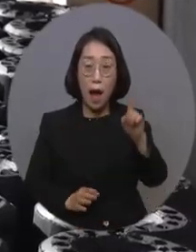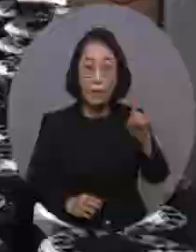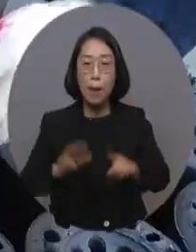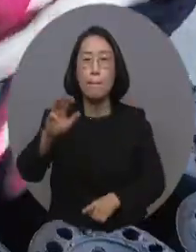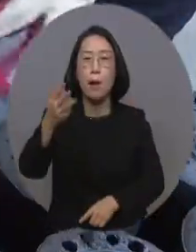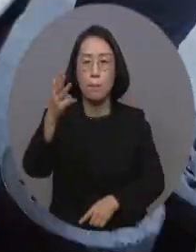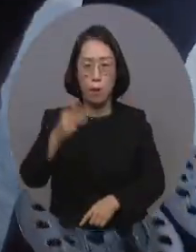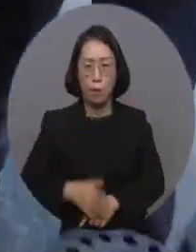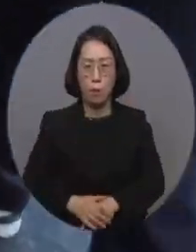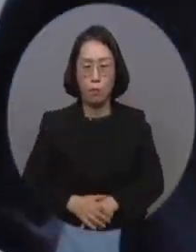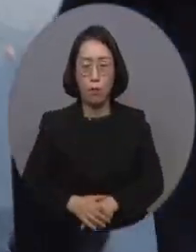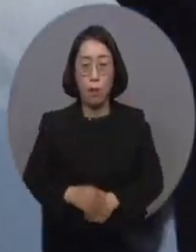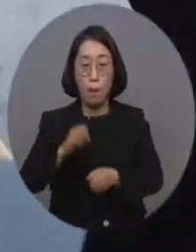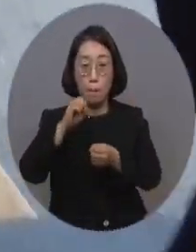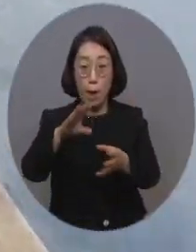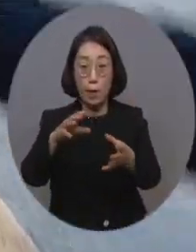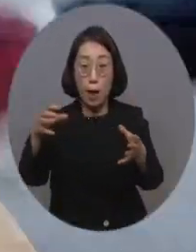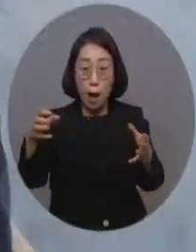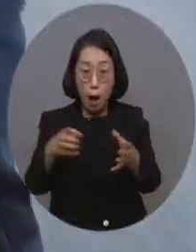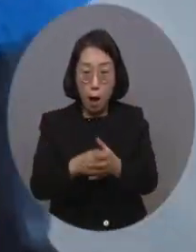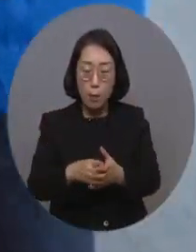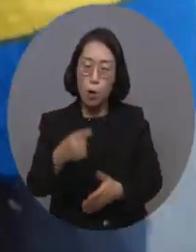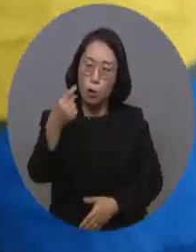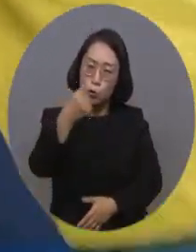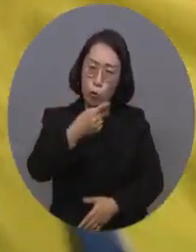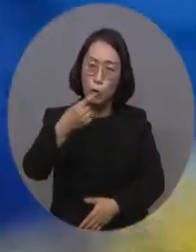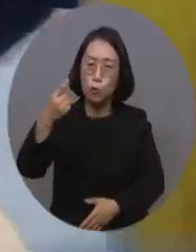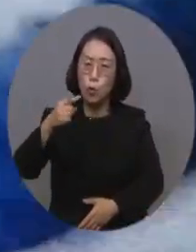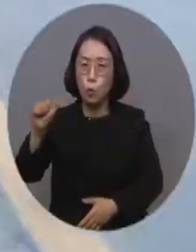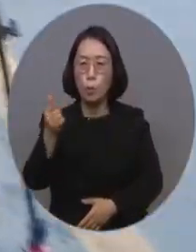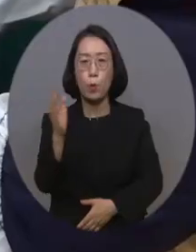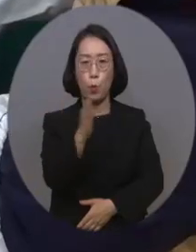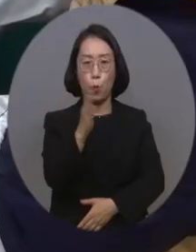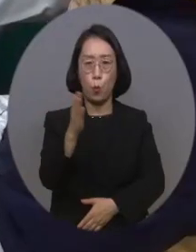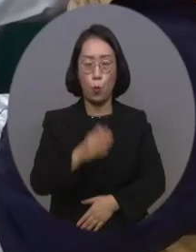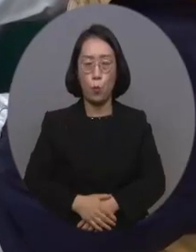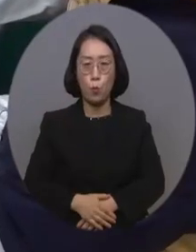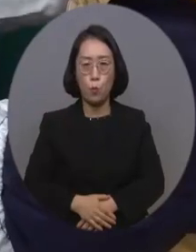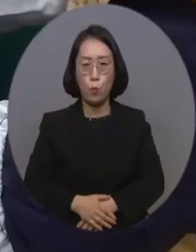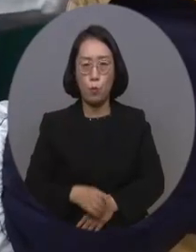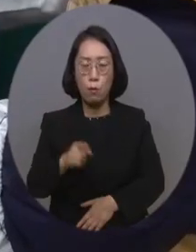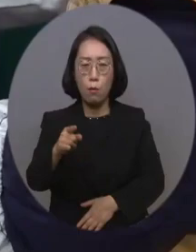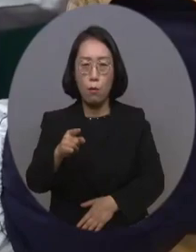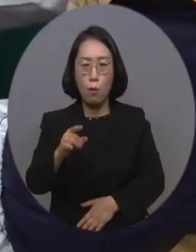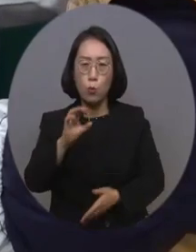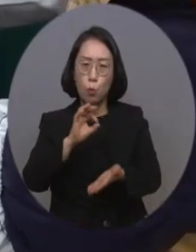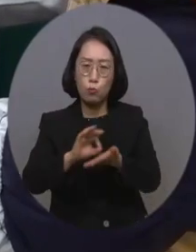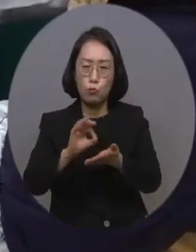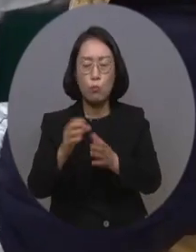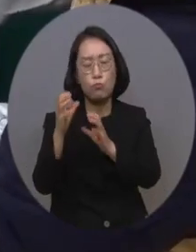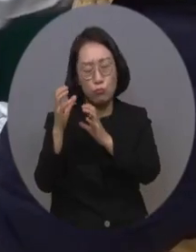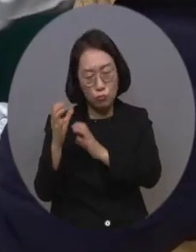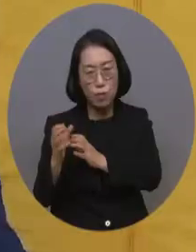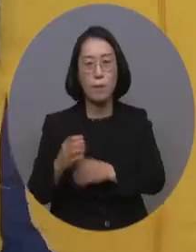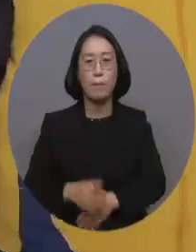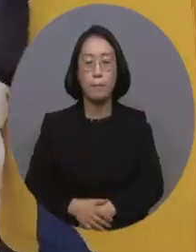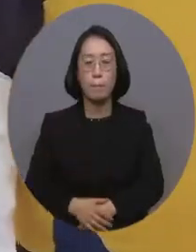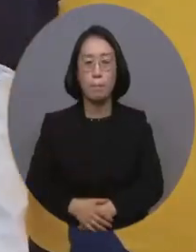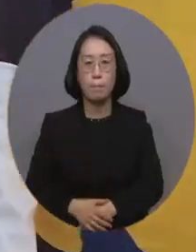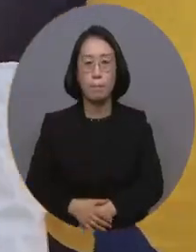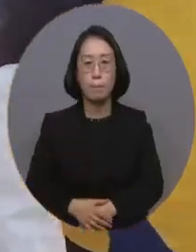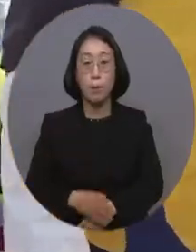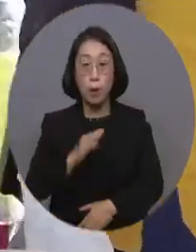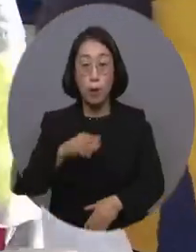800원, 배달비를 포함한 소비 작가는 장당 1,000원에서 1,500원 선, 에너지 빈곤층에게는 큰 부담입니다.